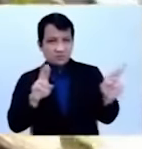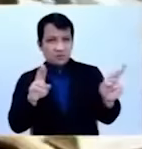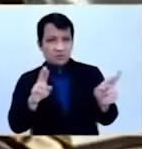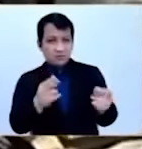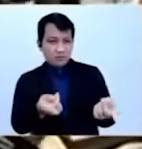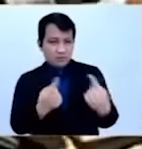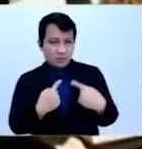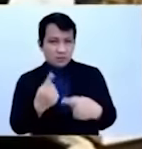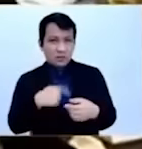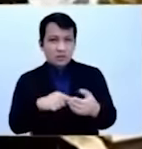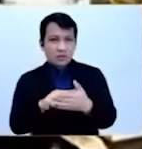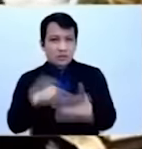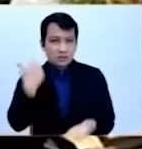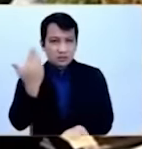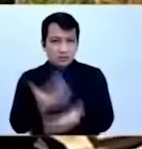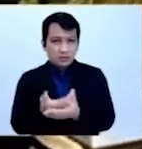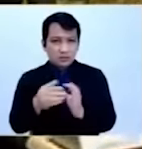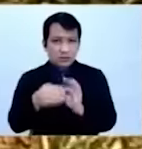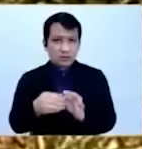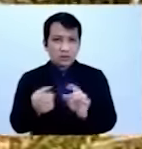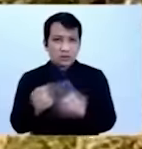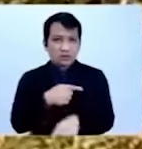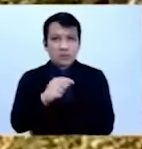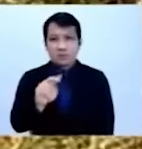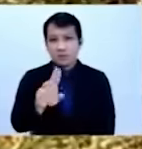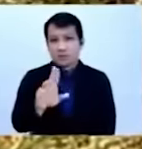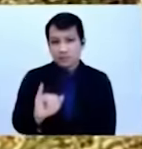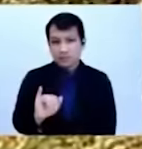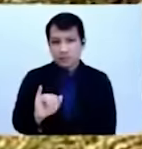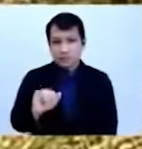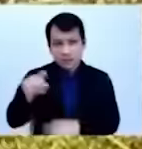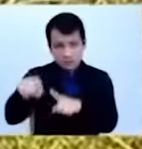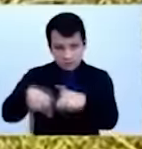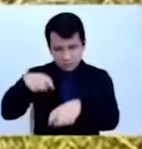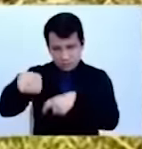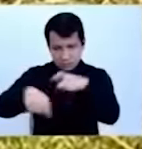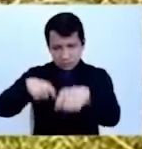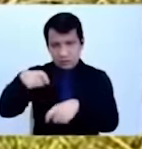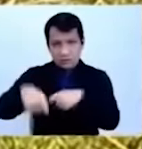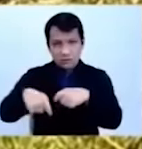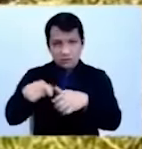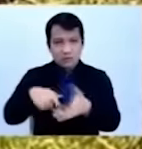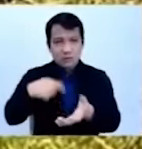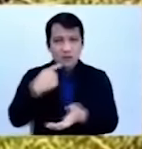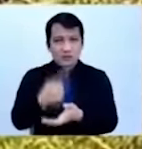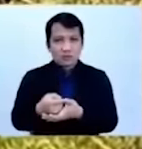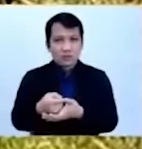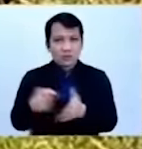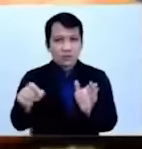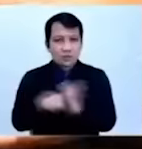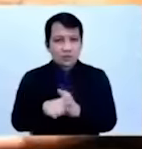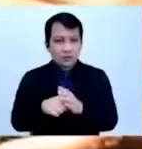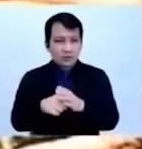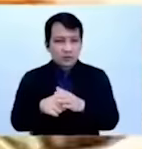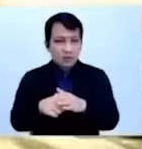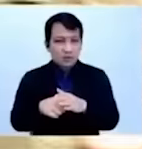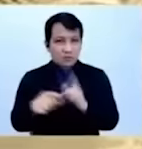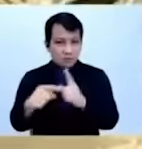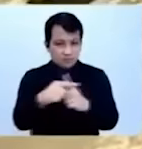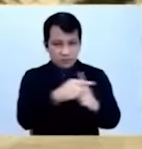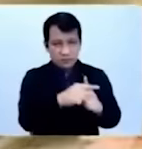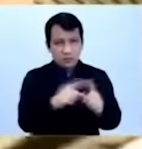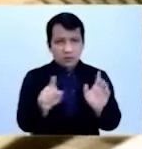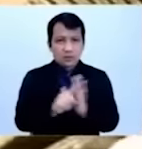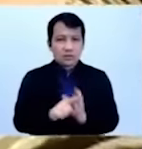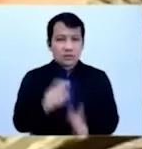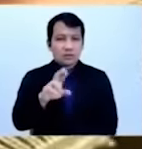din sa Sityo Kapihan ang mga taga NBI. Hinukay nila ang bangkay ng bata sa sinasabing ilegal na sementeryo sa lugar. Ayon kay Randolph na